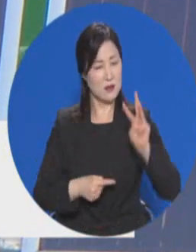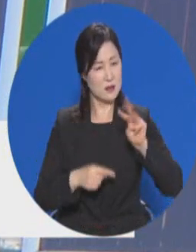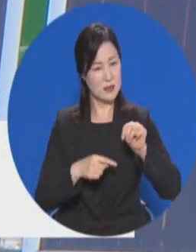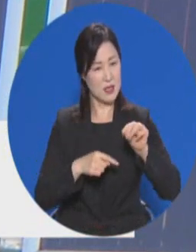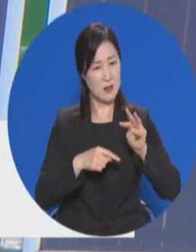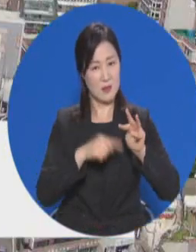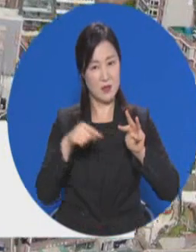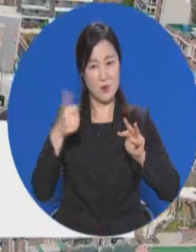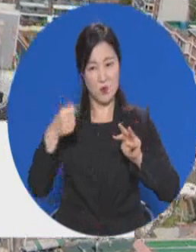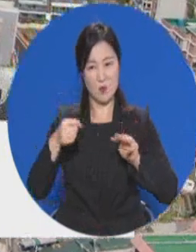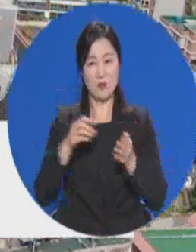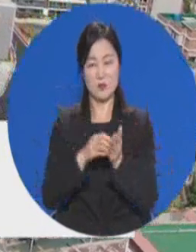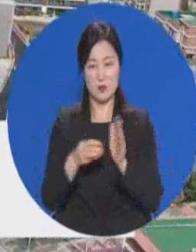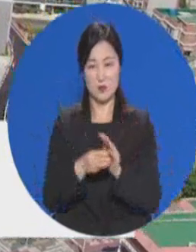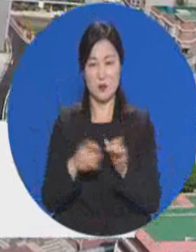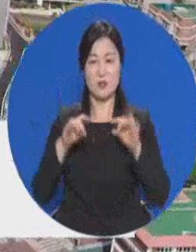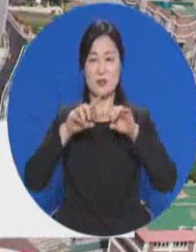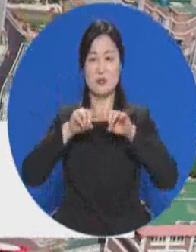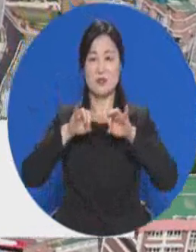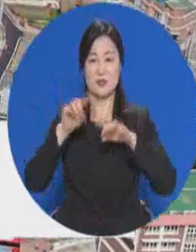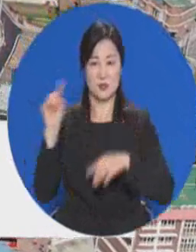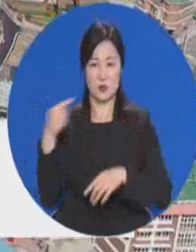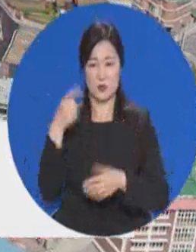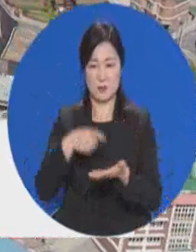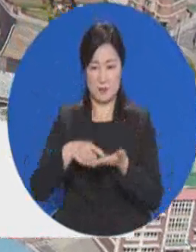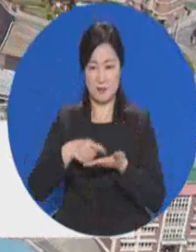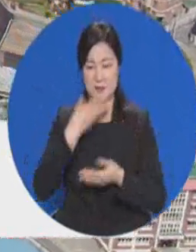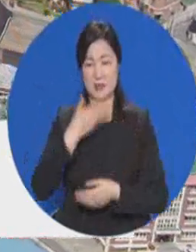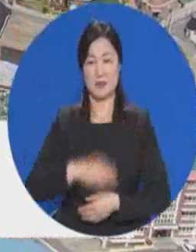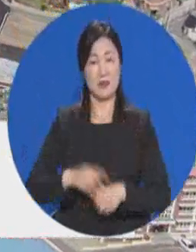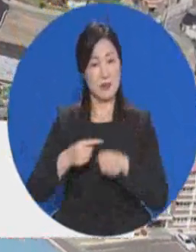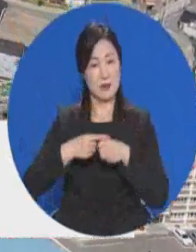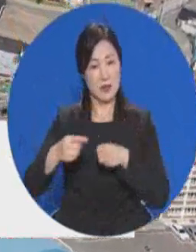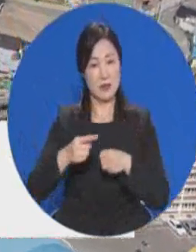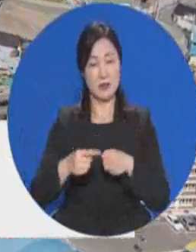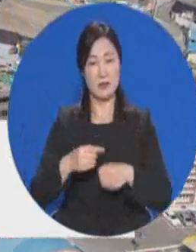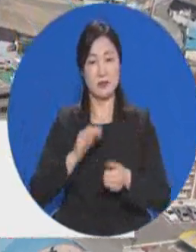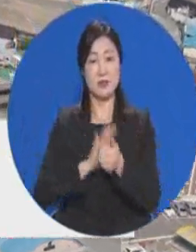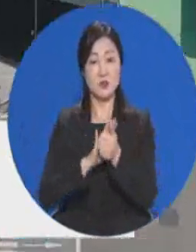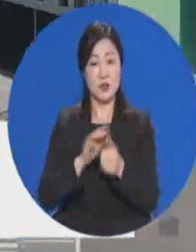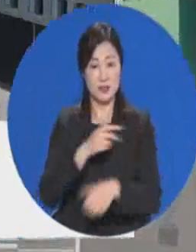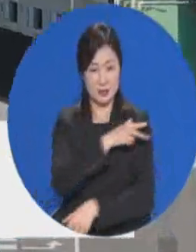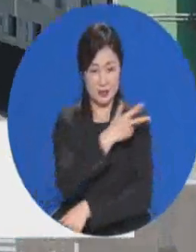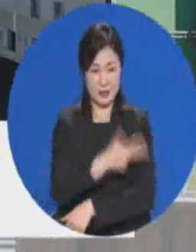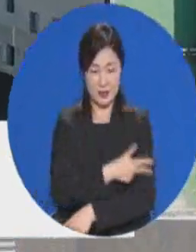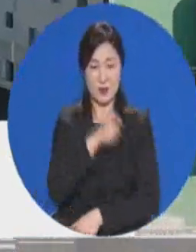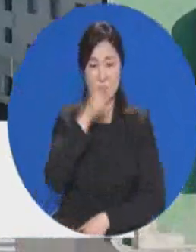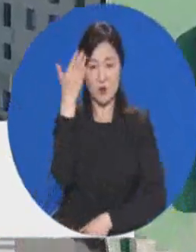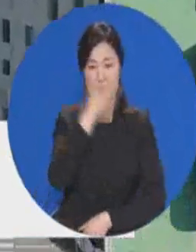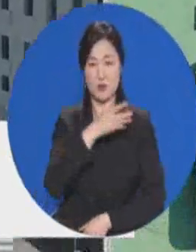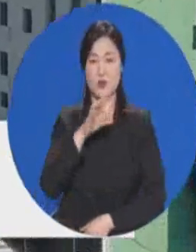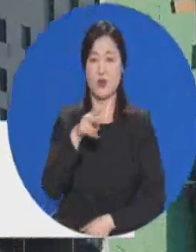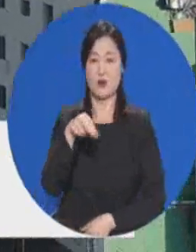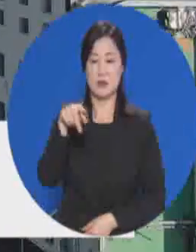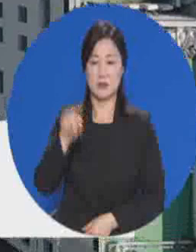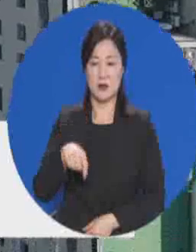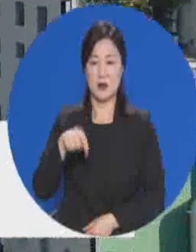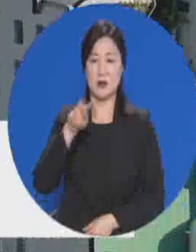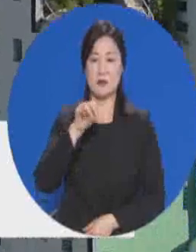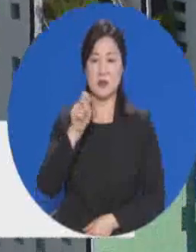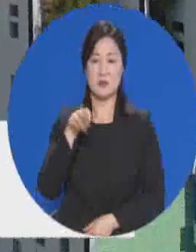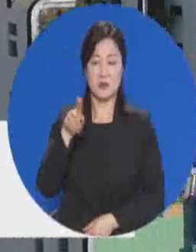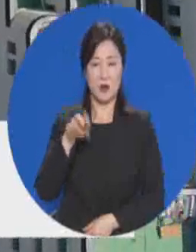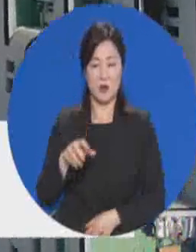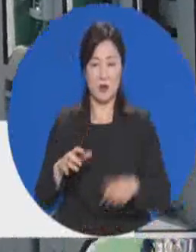원 정도의 전기요금이 절감됩니다. 내년도 지원 자격은 여수시 여서 문수 미평권역에 있는